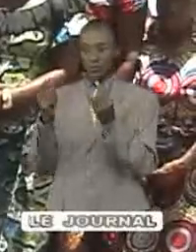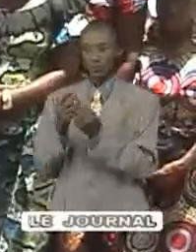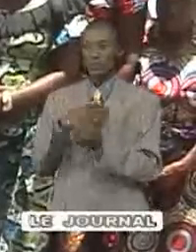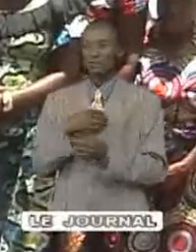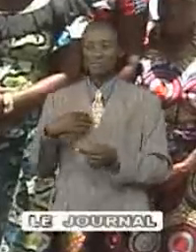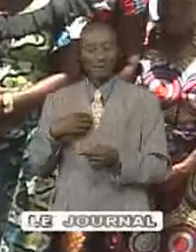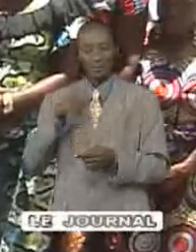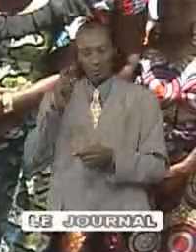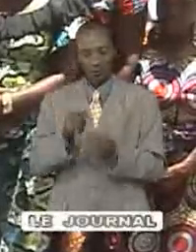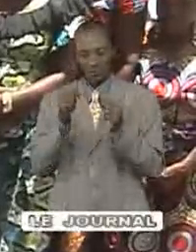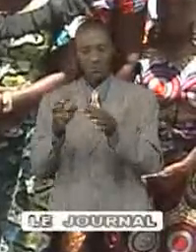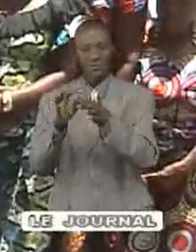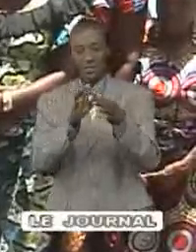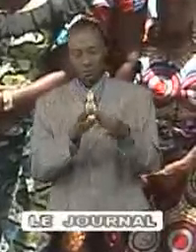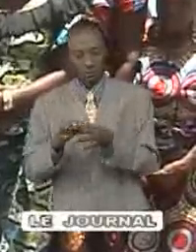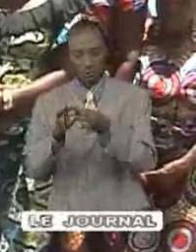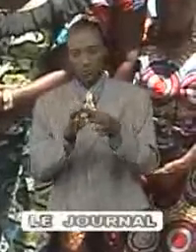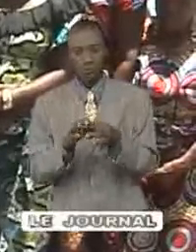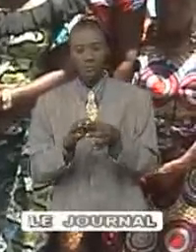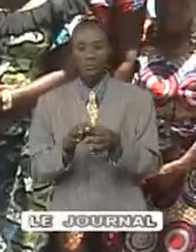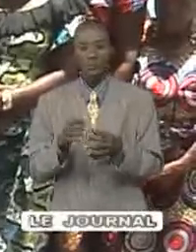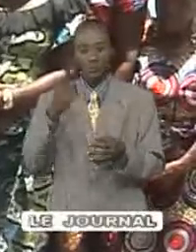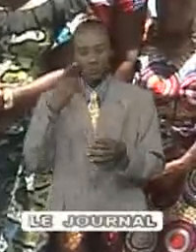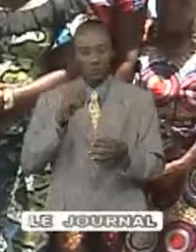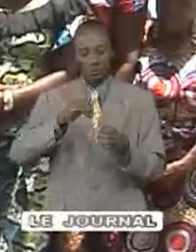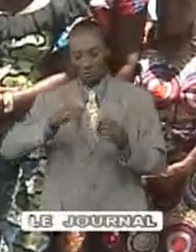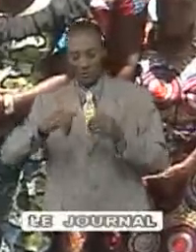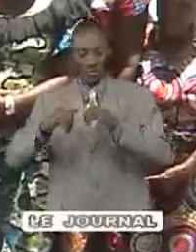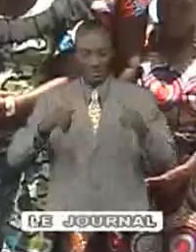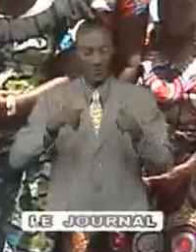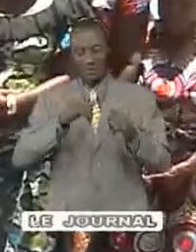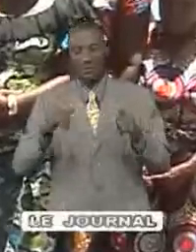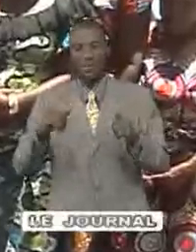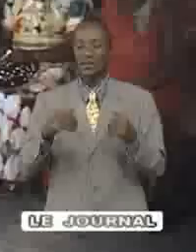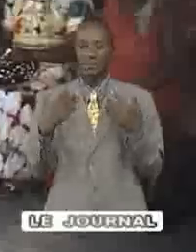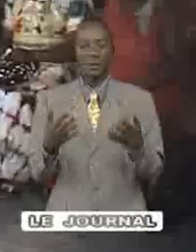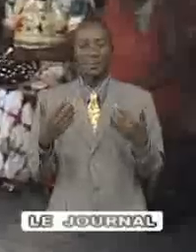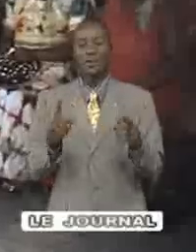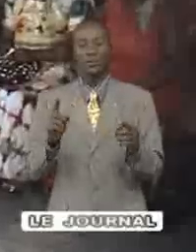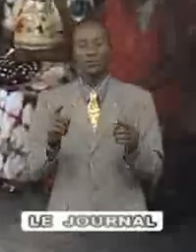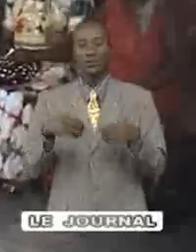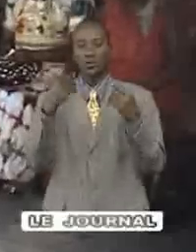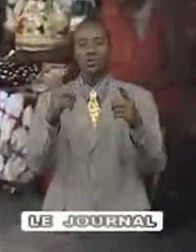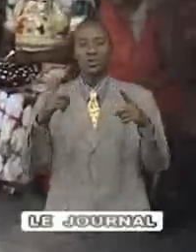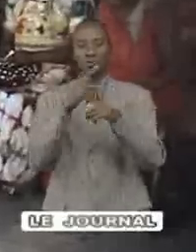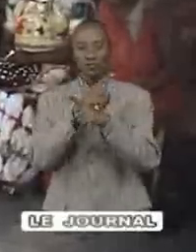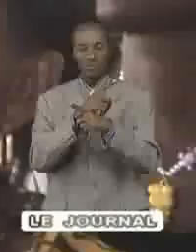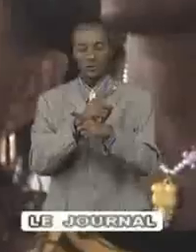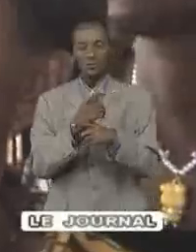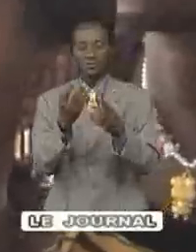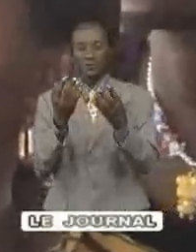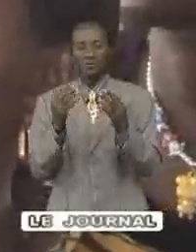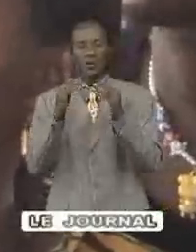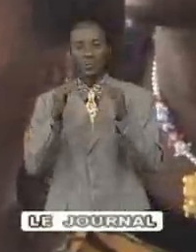se solidariser pour éviter les clivages et les tiraillements gratuits, source de conflits, de manque de paix, de violence